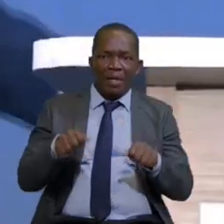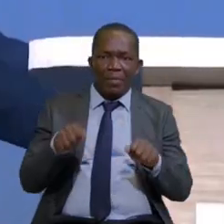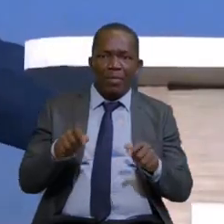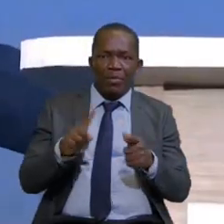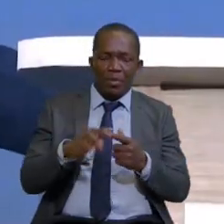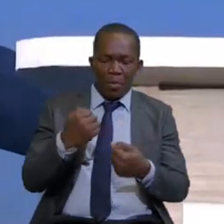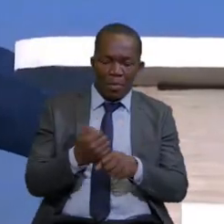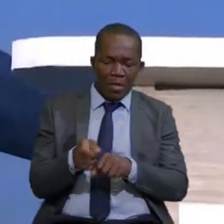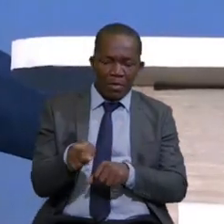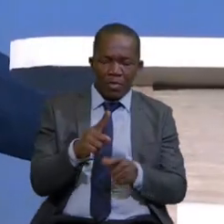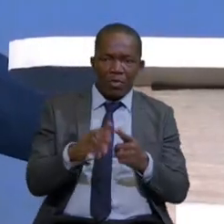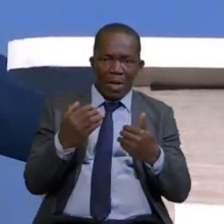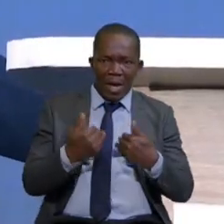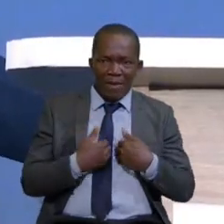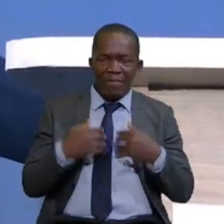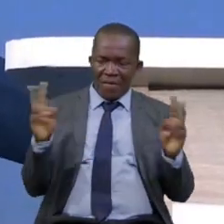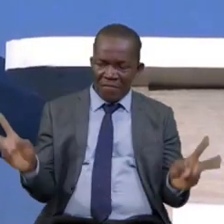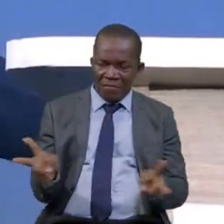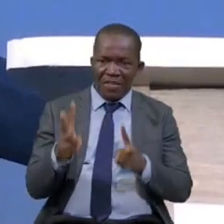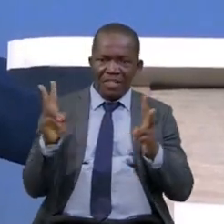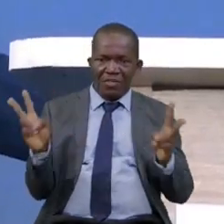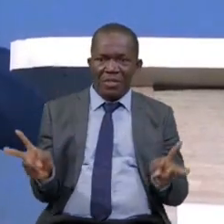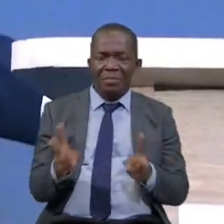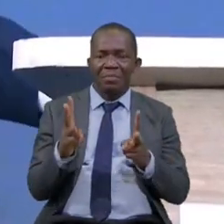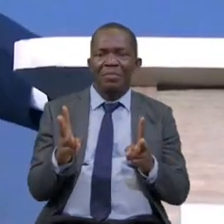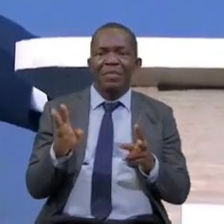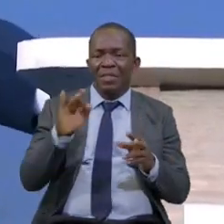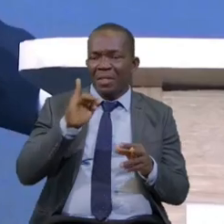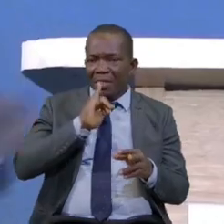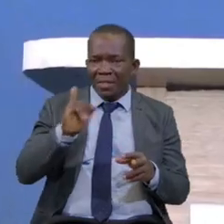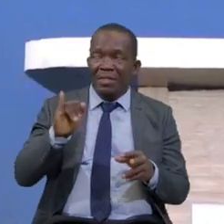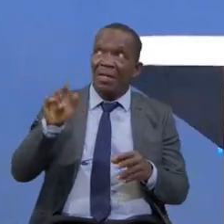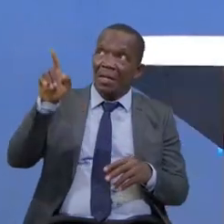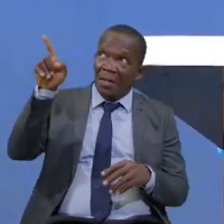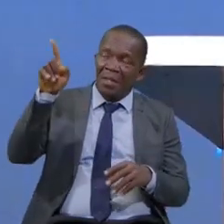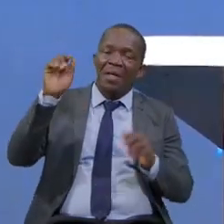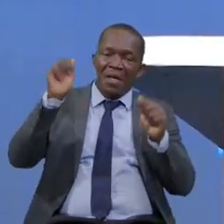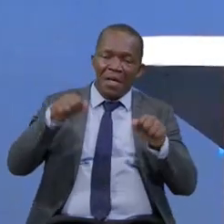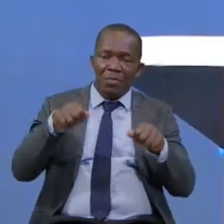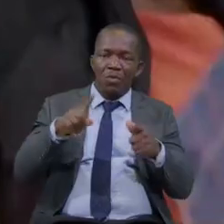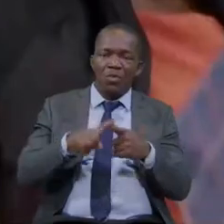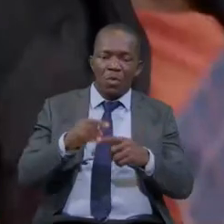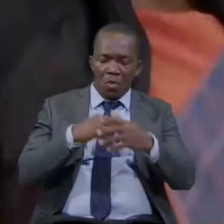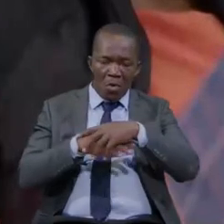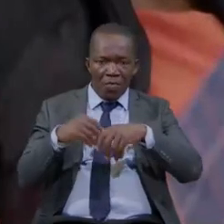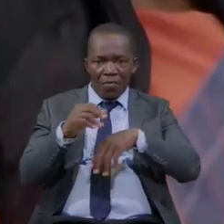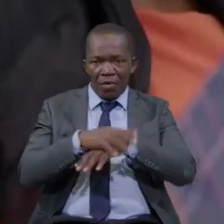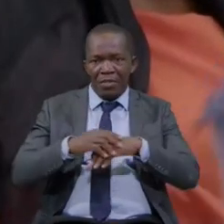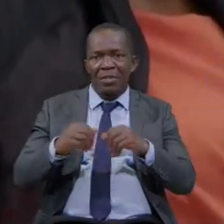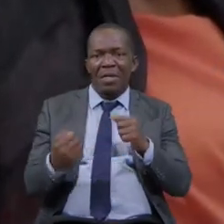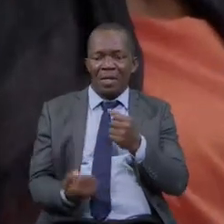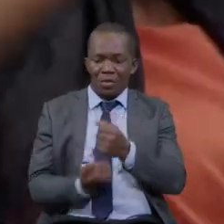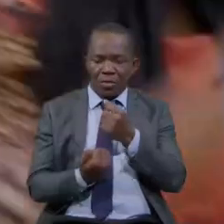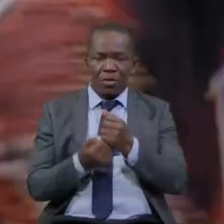capable d'avoir la victoire. Il est capable d'aider, secourir ceux qui sont tentés.